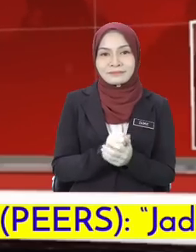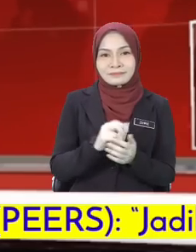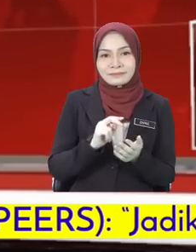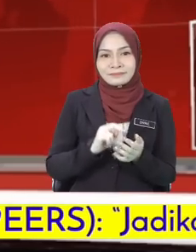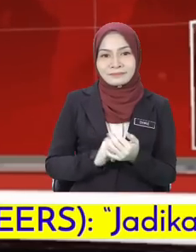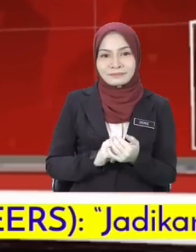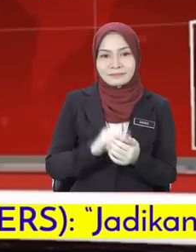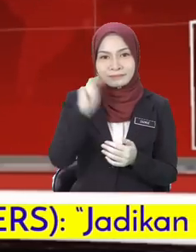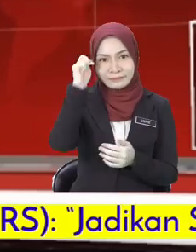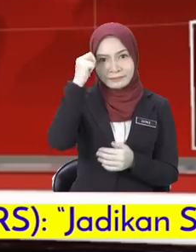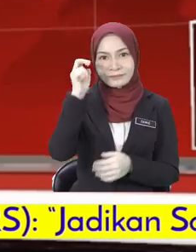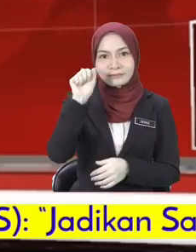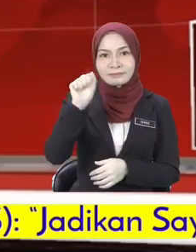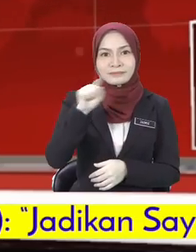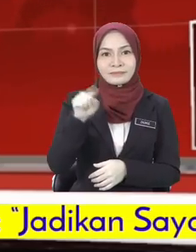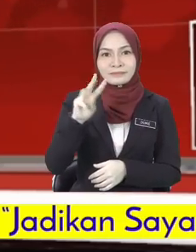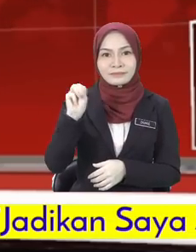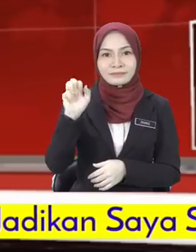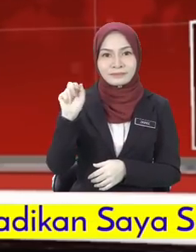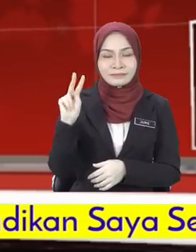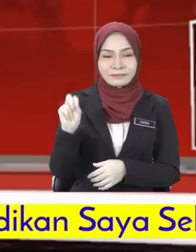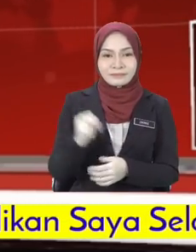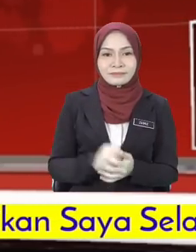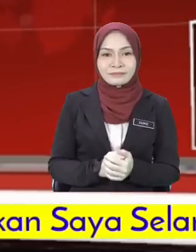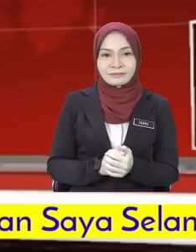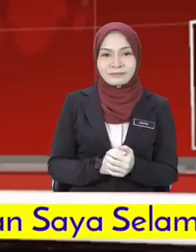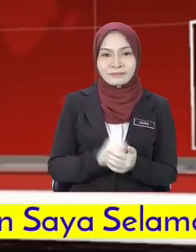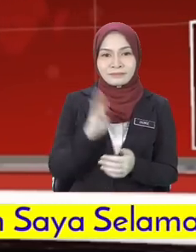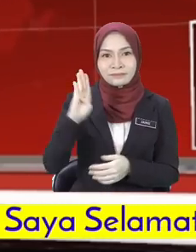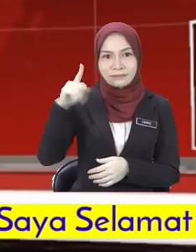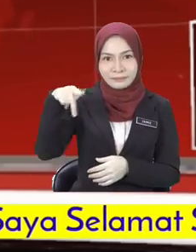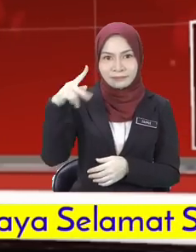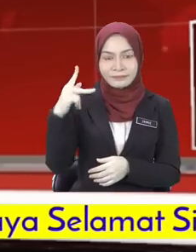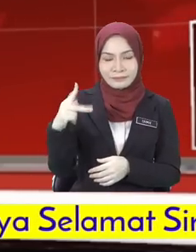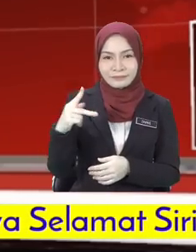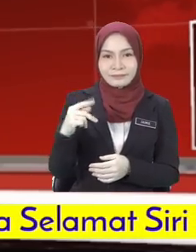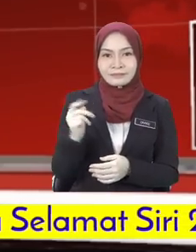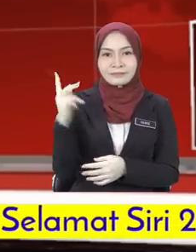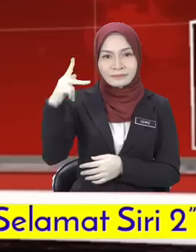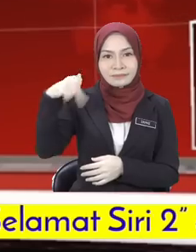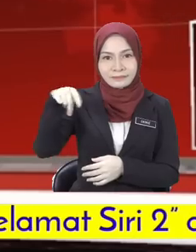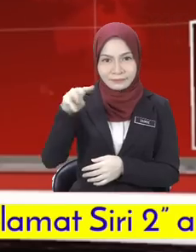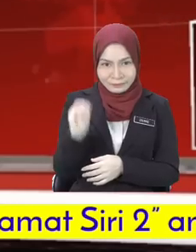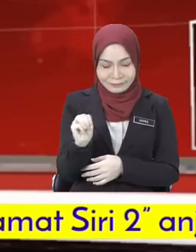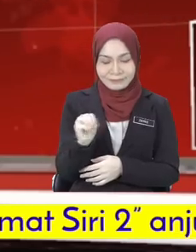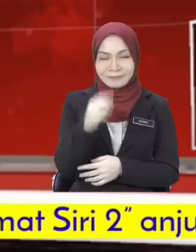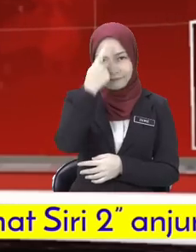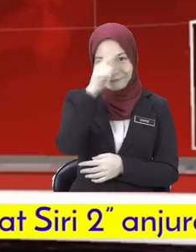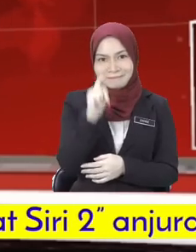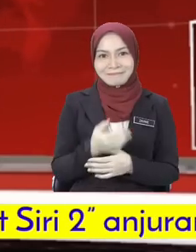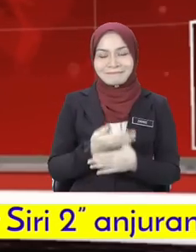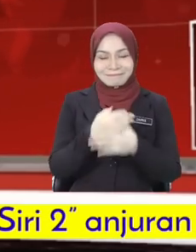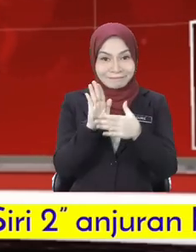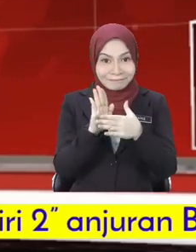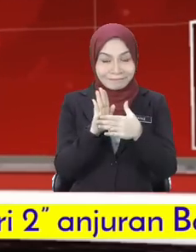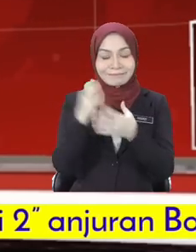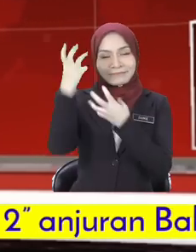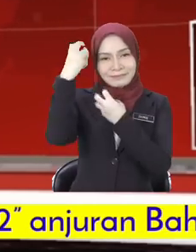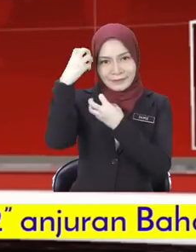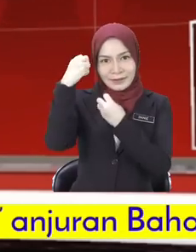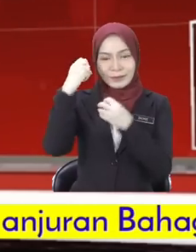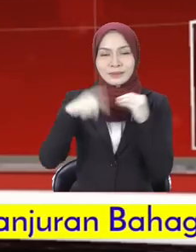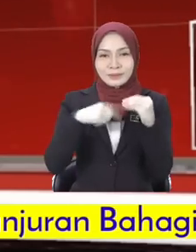pengarah bahagian pembangunan kurikulum Kementerian Pendidikan Malaysia untuk berkongsi maklumat berkaitan